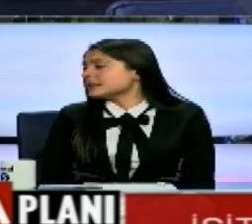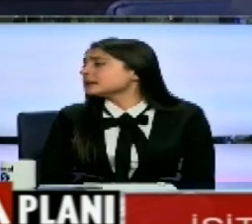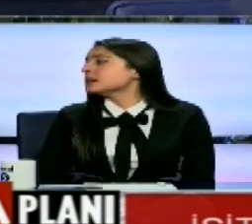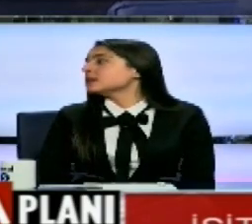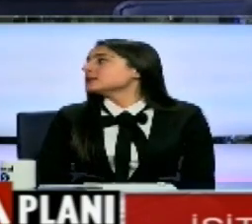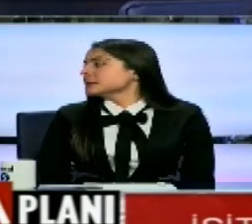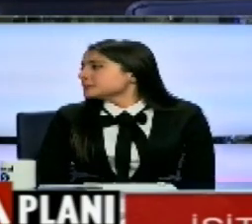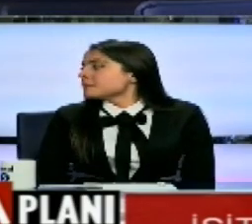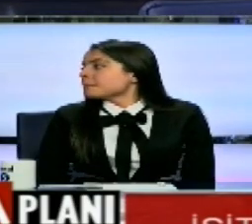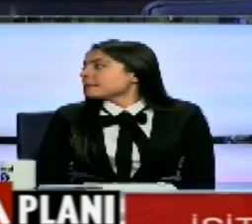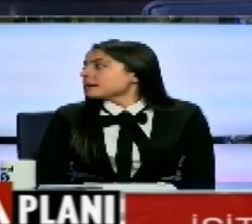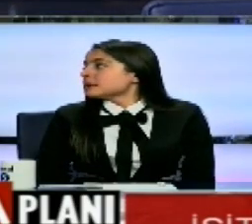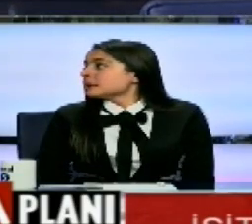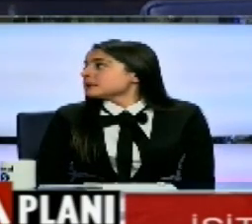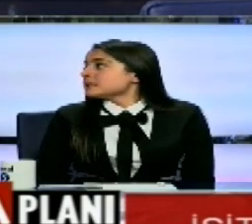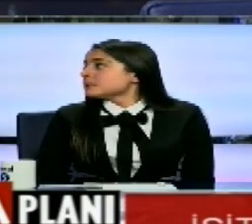varlar.